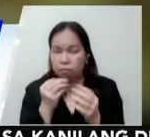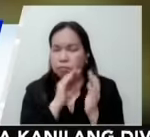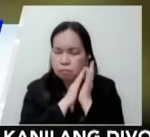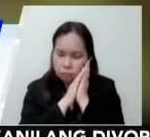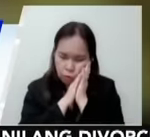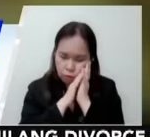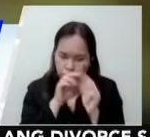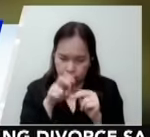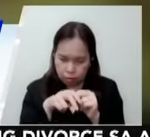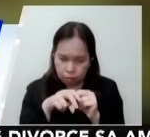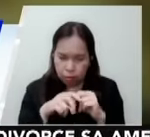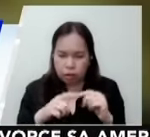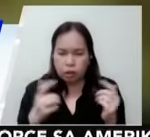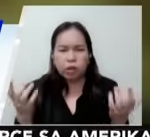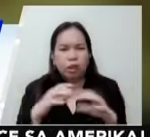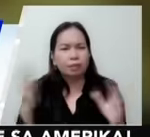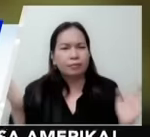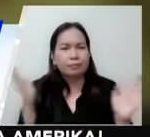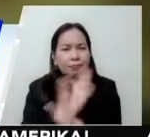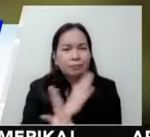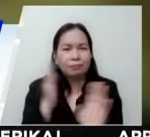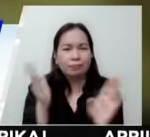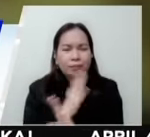sa ibang hindi nakapagpahinga.